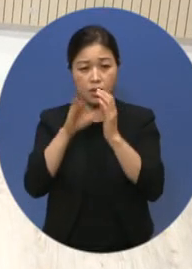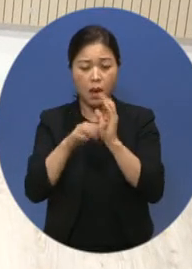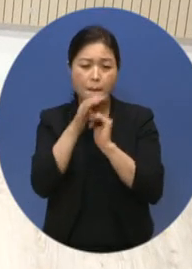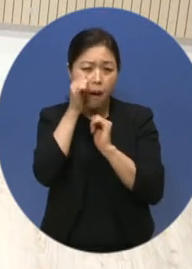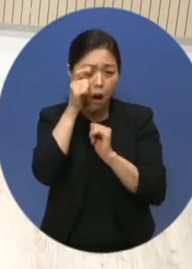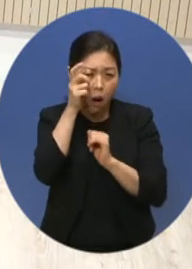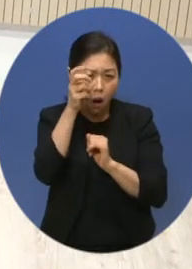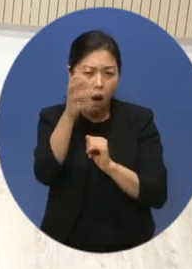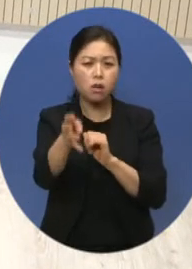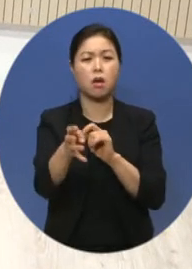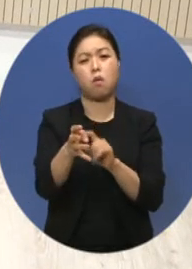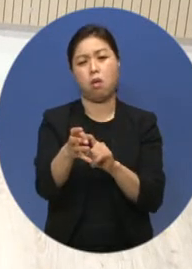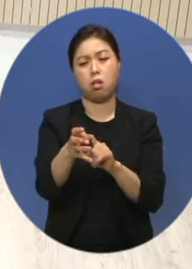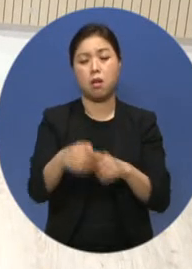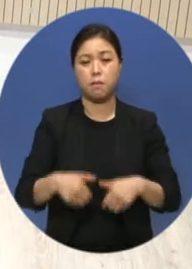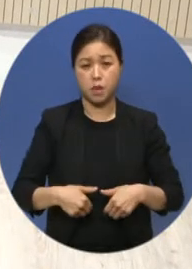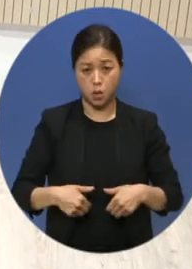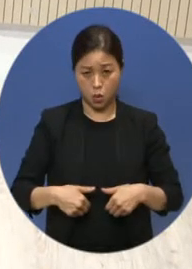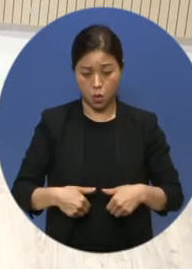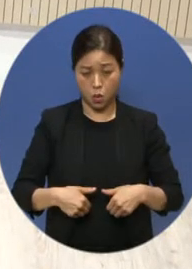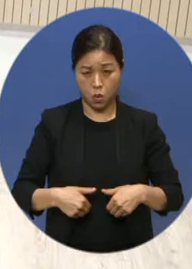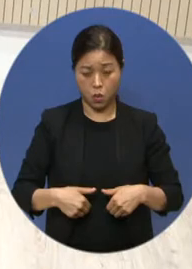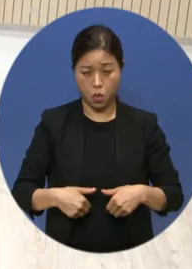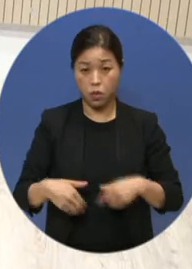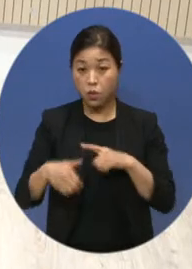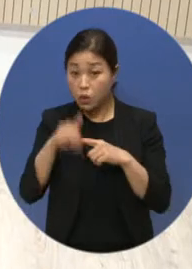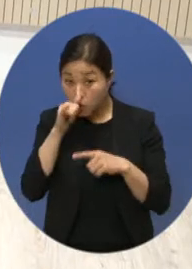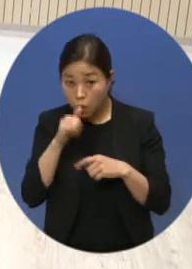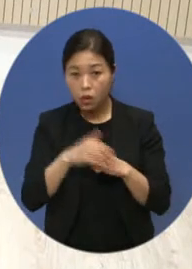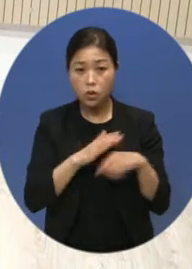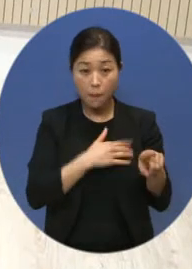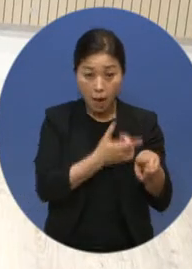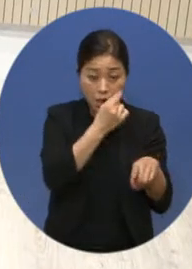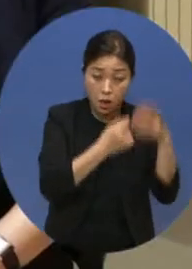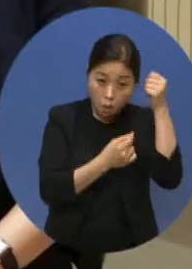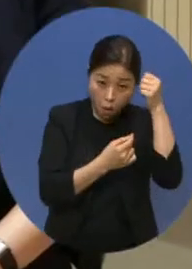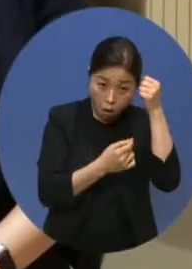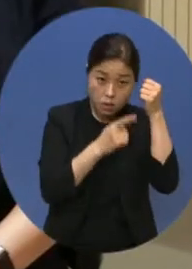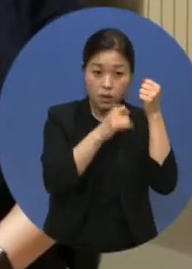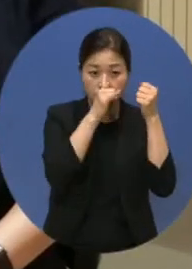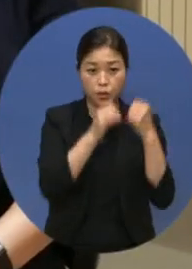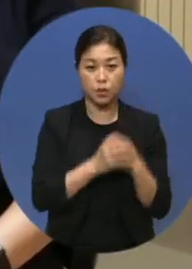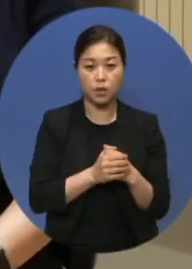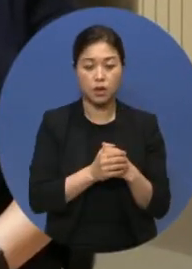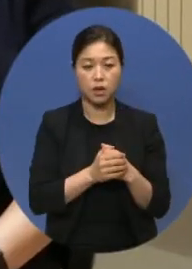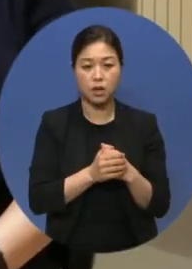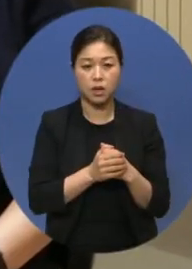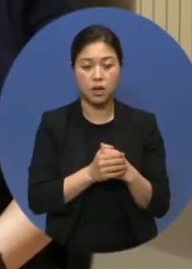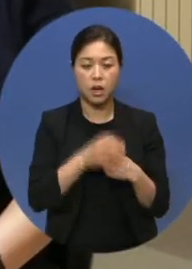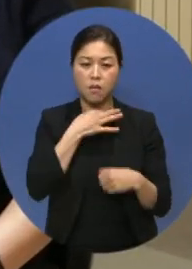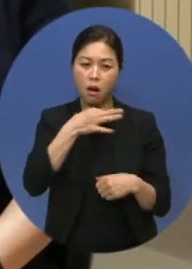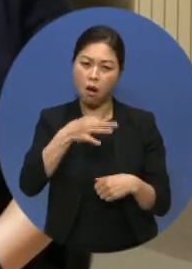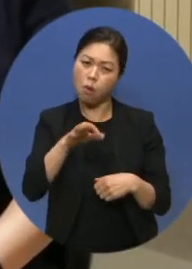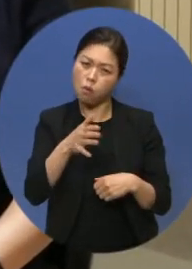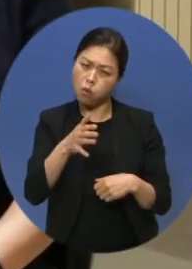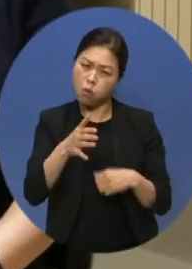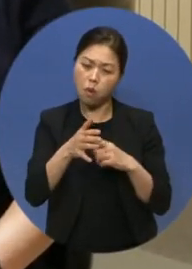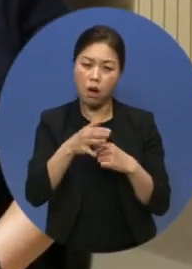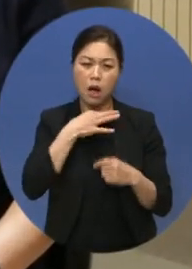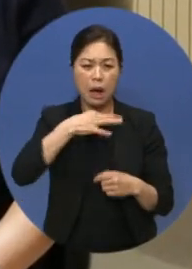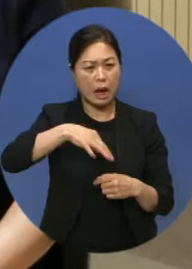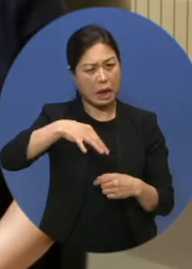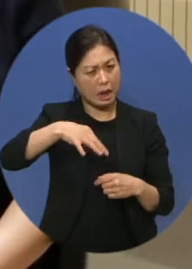수개월씩 걸리는 친구들이 있는 반면 어떤 친구들은 또 빨리 외우는 친구들도 있고 좀 약간 음정이 불안한 친구도 있고 하여튼 여러 가지